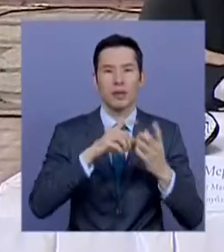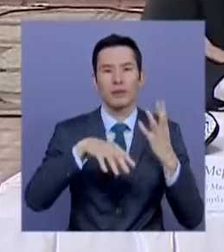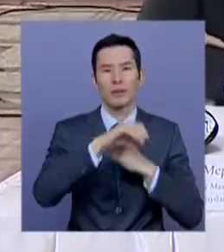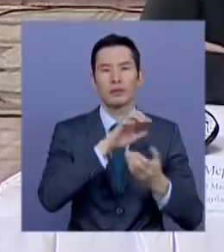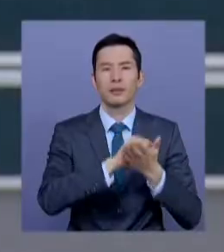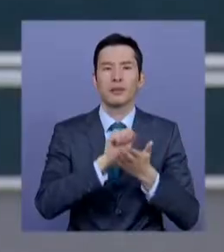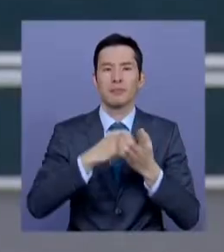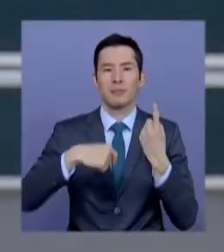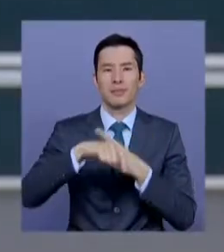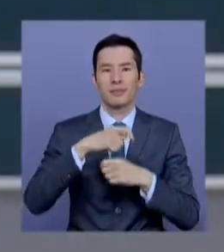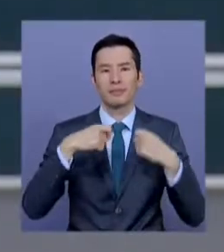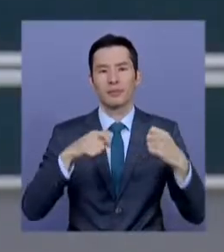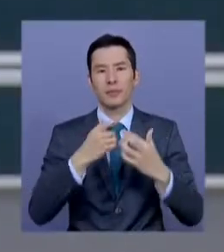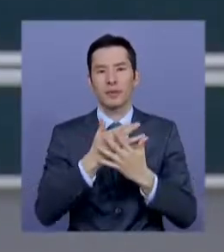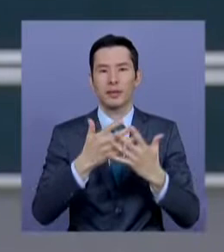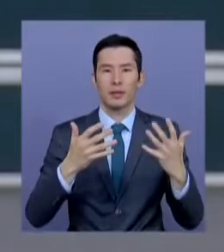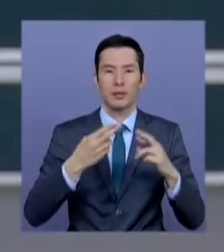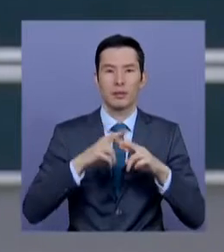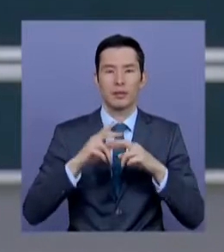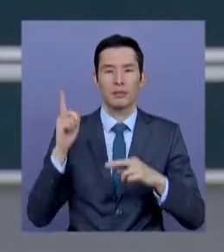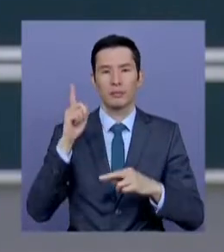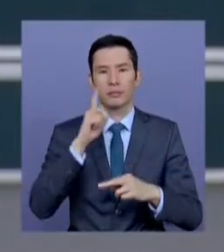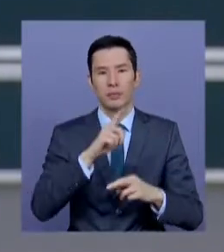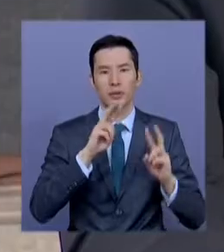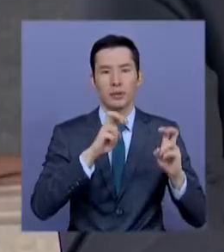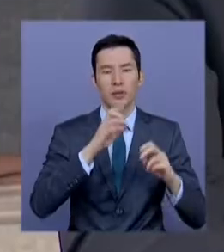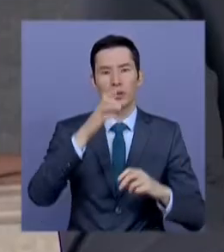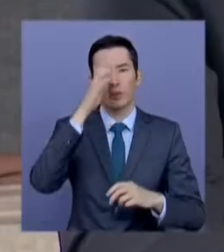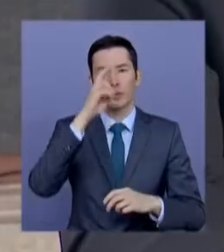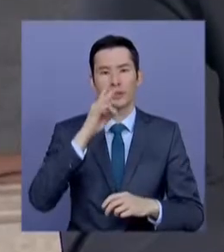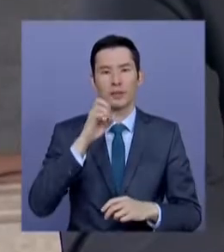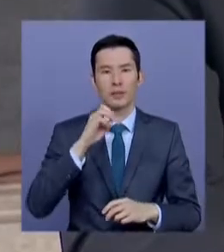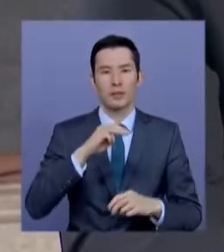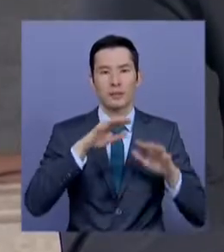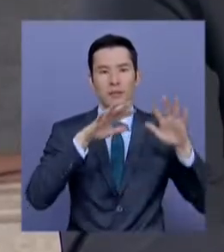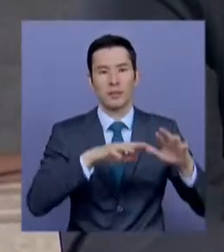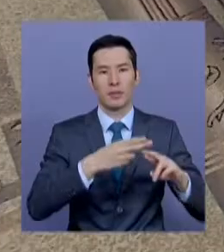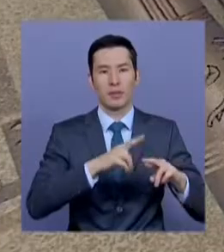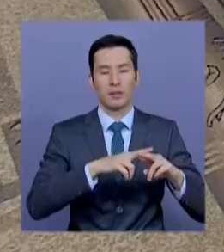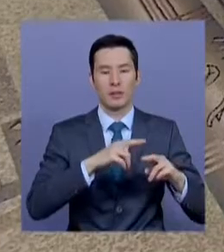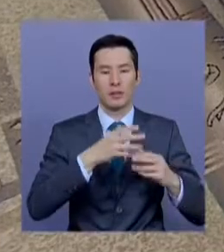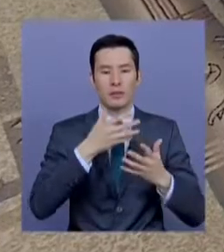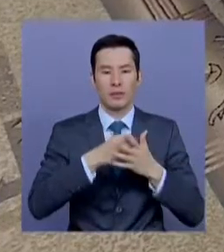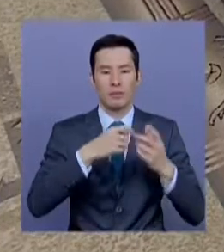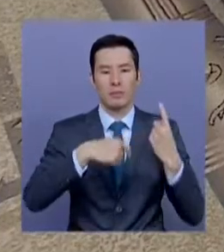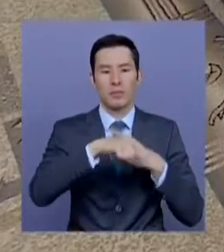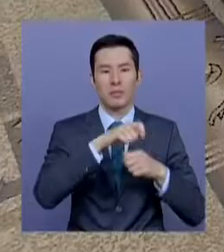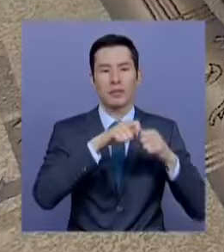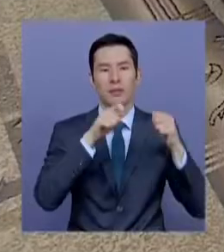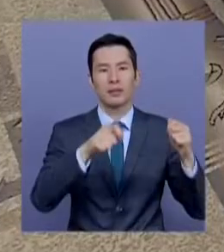екен. Президенттікке үміткер Дәния Еспаева Научный кентінің тұрғындарымен осы елді мекенде өз ісін ашқан бизнес иелерімен